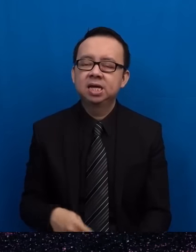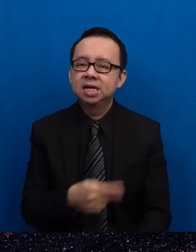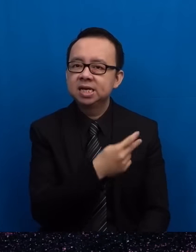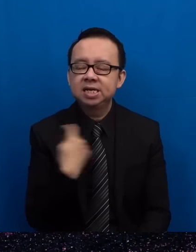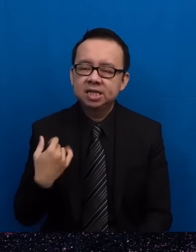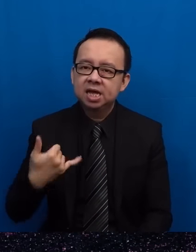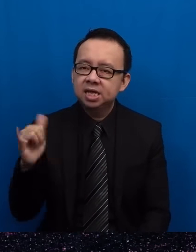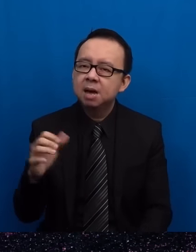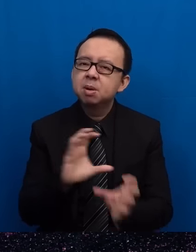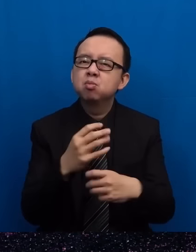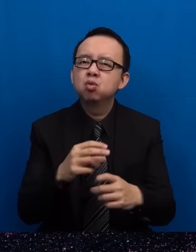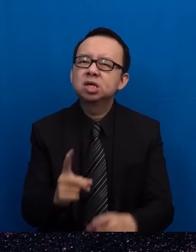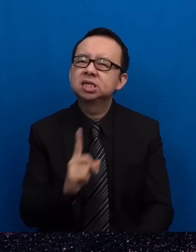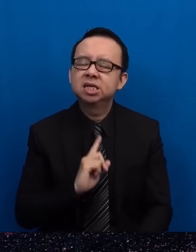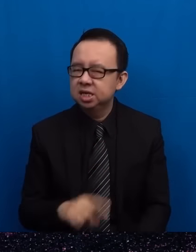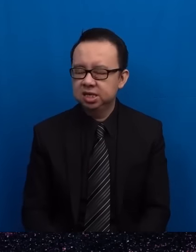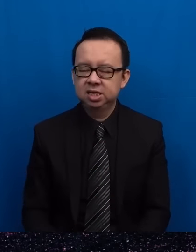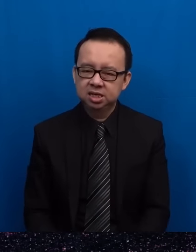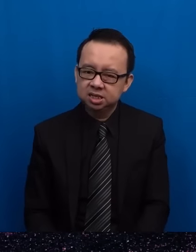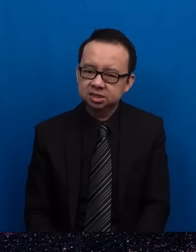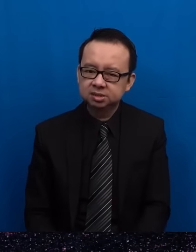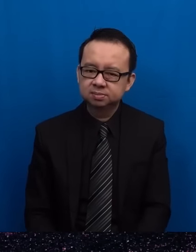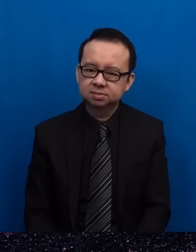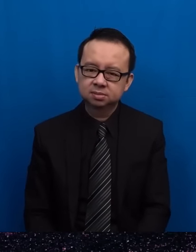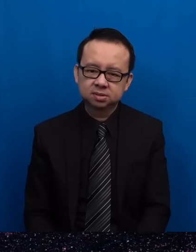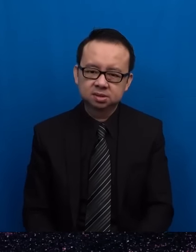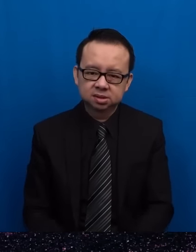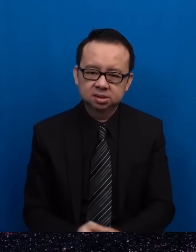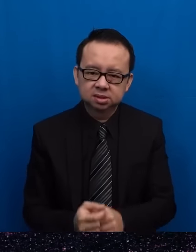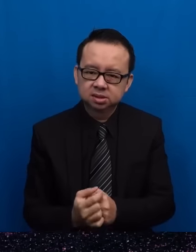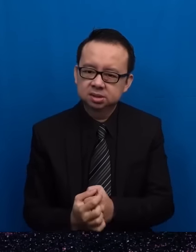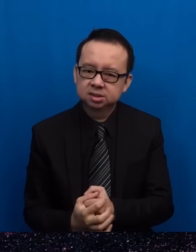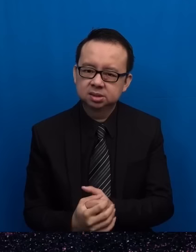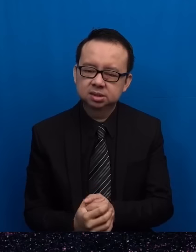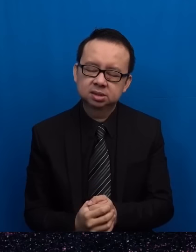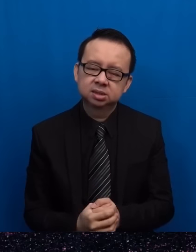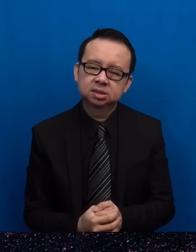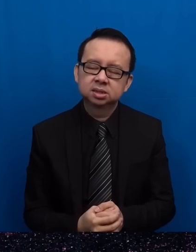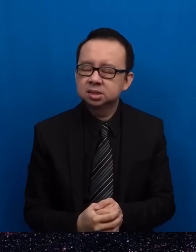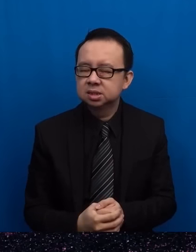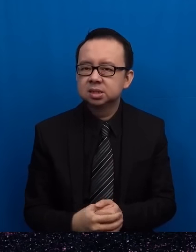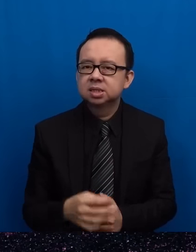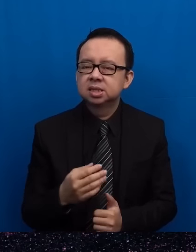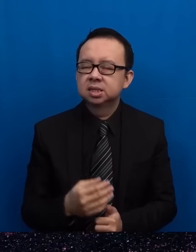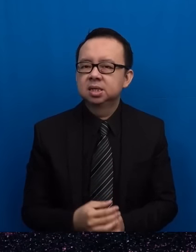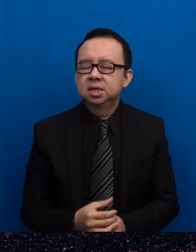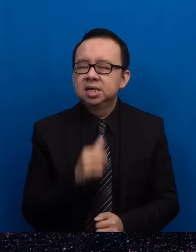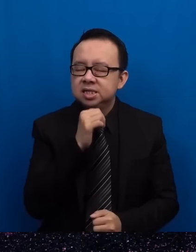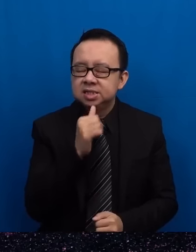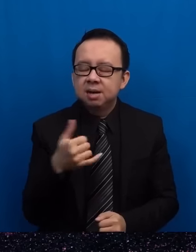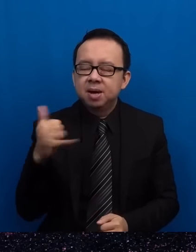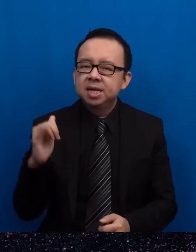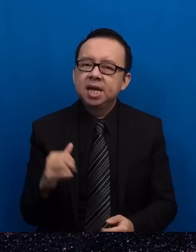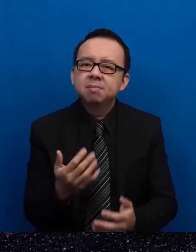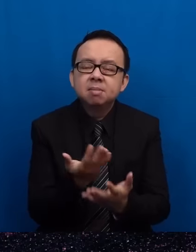ternyata pintunya tidak terkunci. Sebab barang siapa meminta, menerima. Segampang